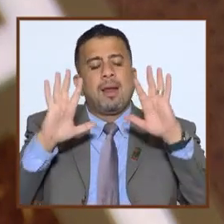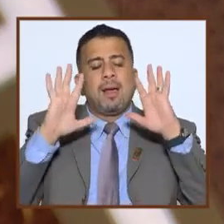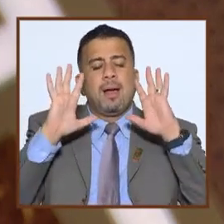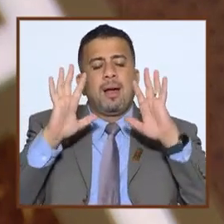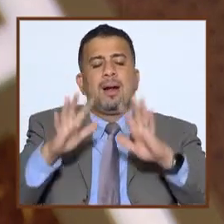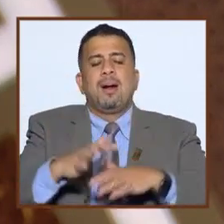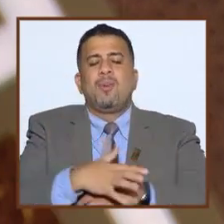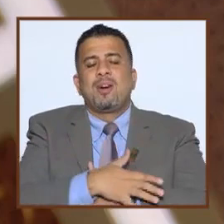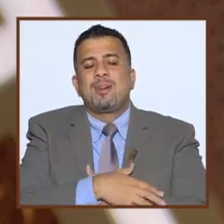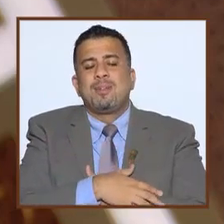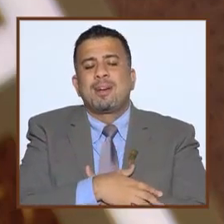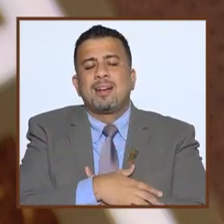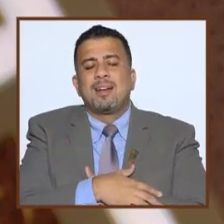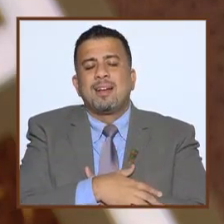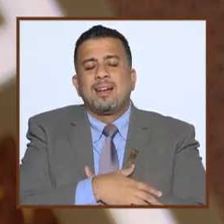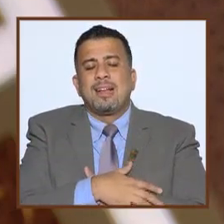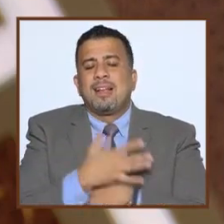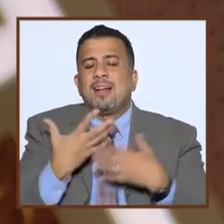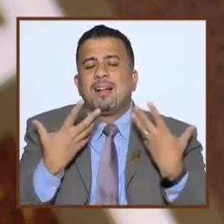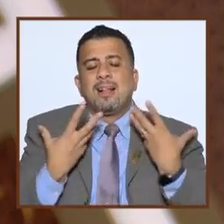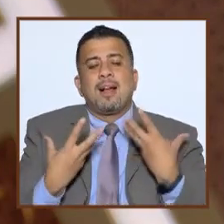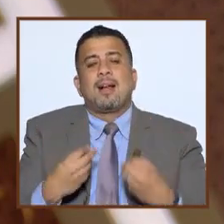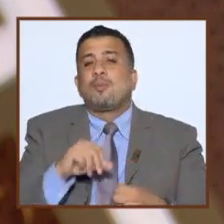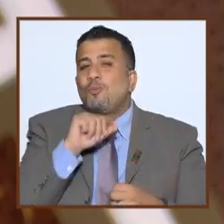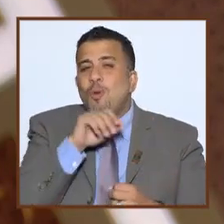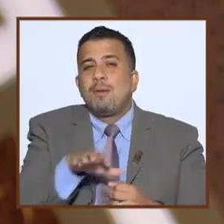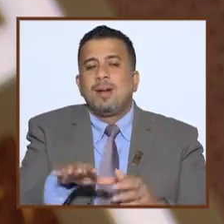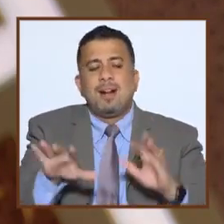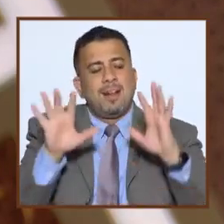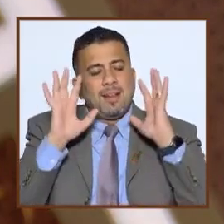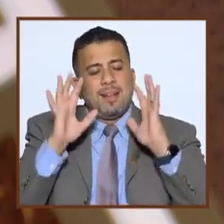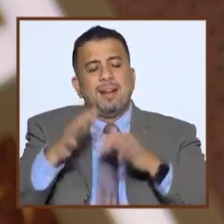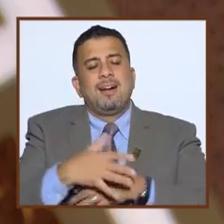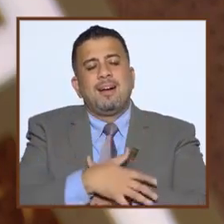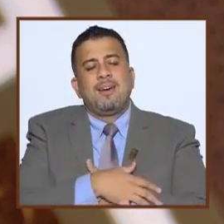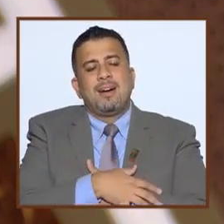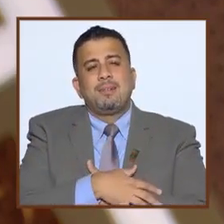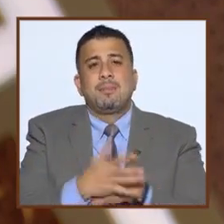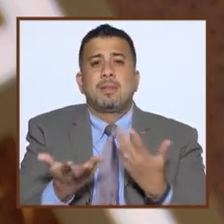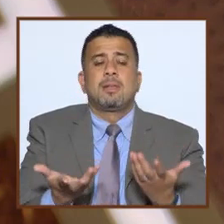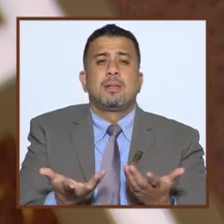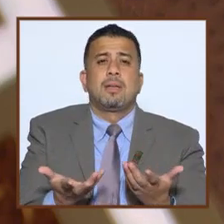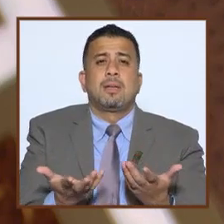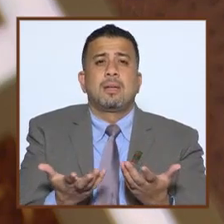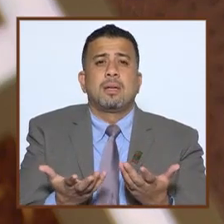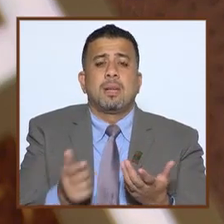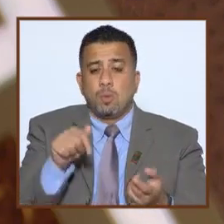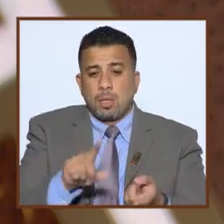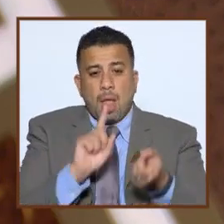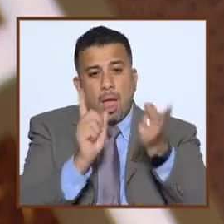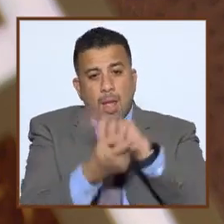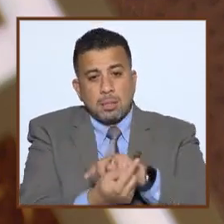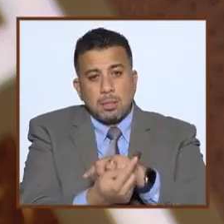حسبه امر واهمه امر يروح يصلي ما يروح مثل بعض الناس الان يترك الصلاه فقولي لها